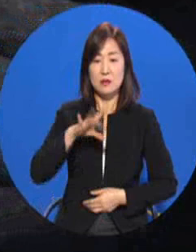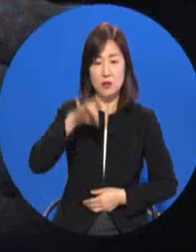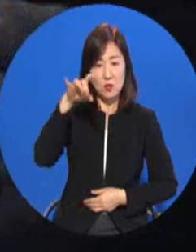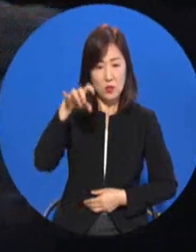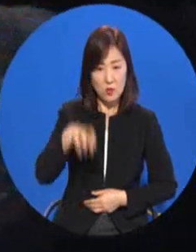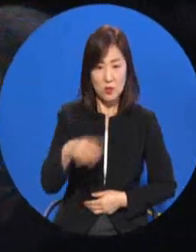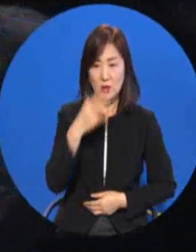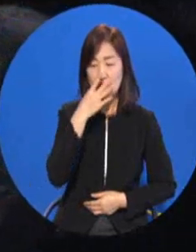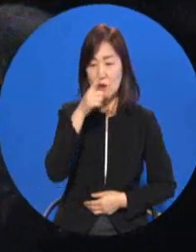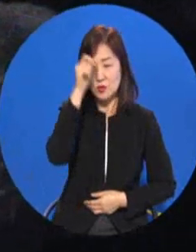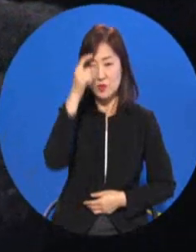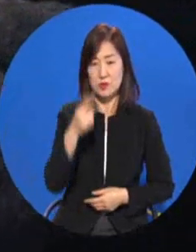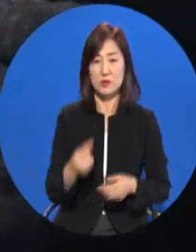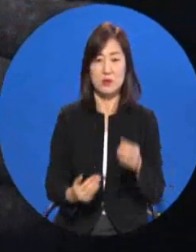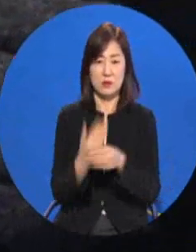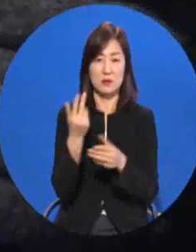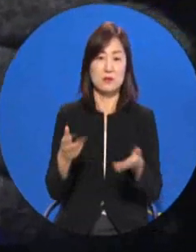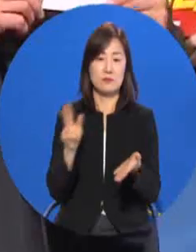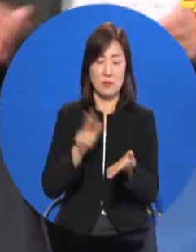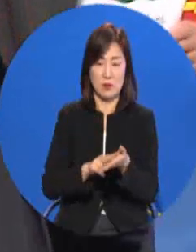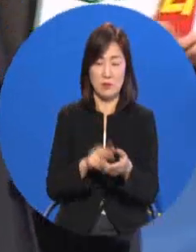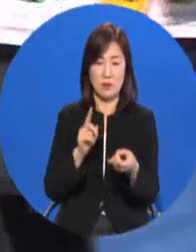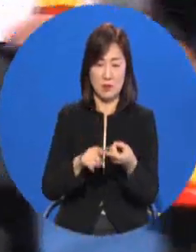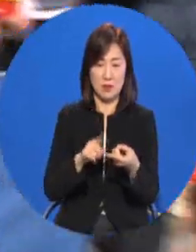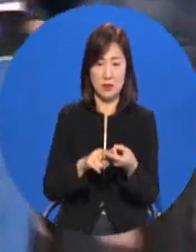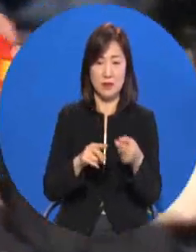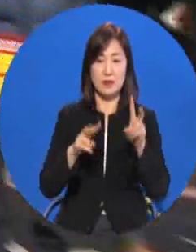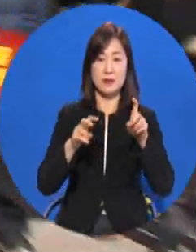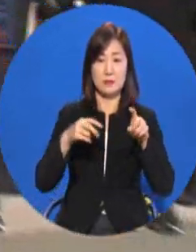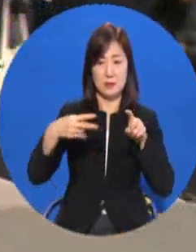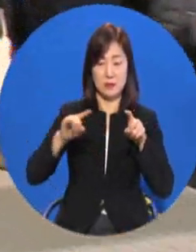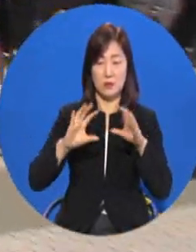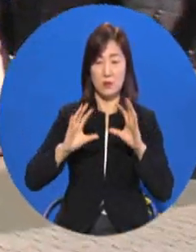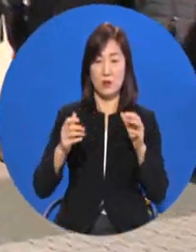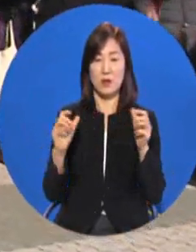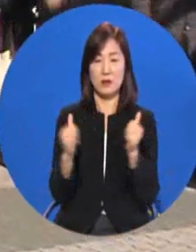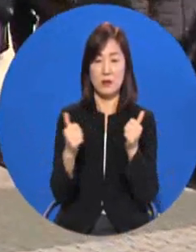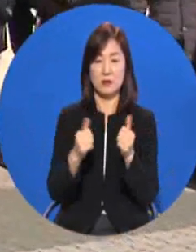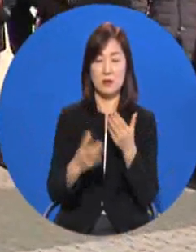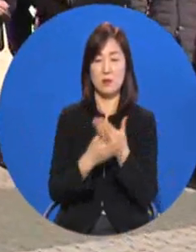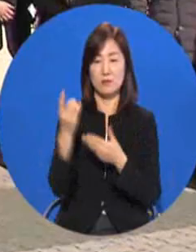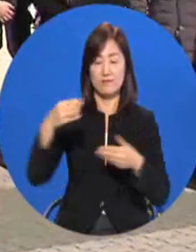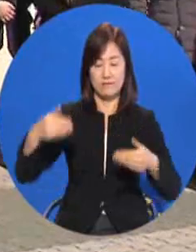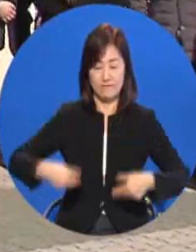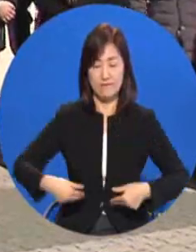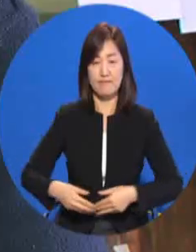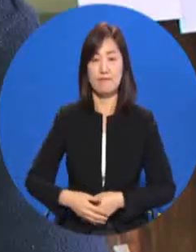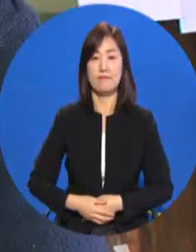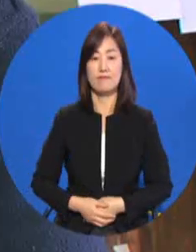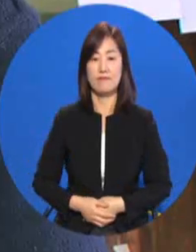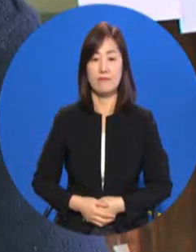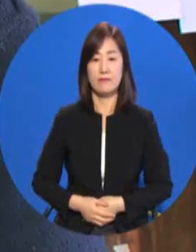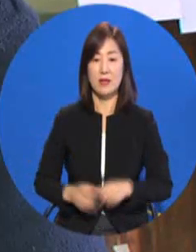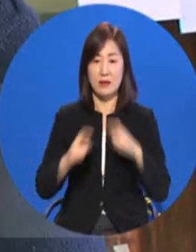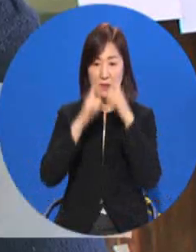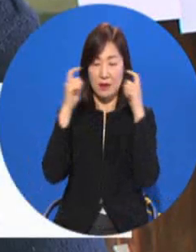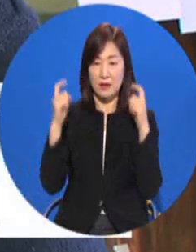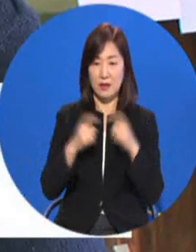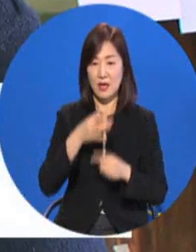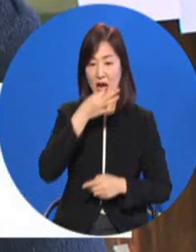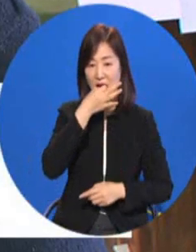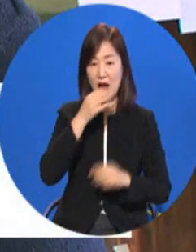현 안에서 만큼은 21대 국회에서는 구비 1 목도리를 해주길 바라는 한반도 컸습니다 개인의 아젠다 가